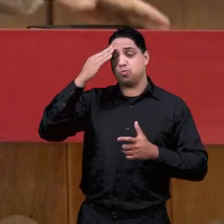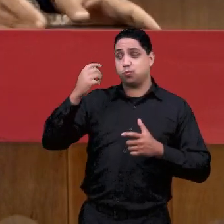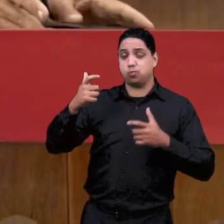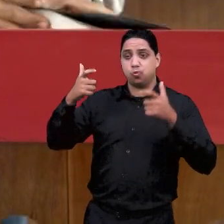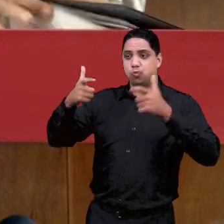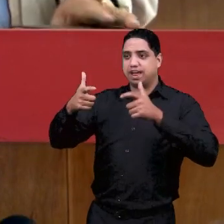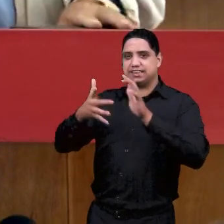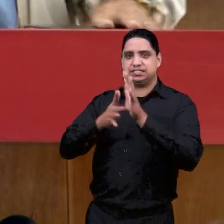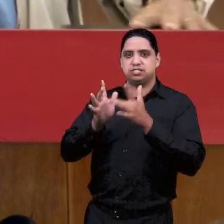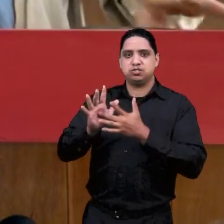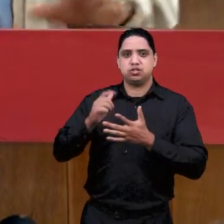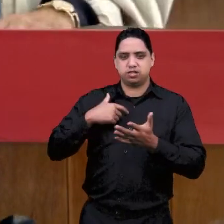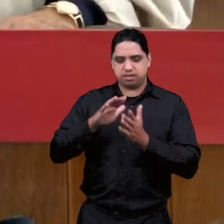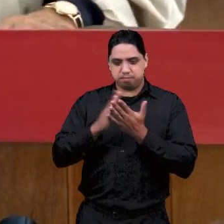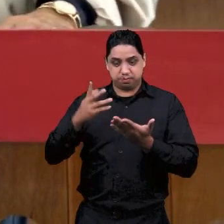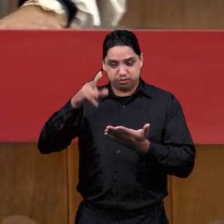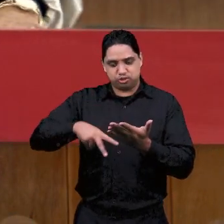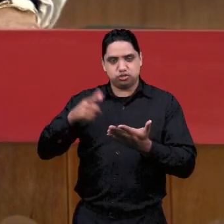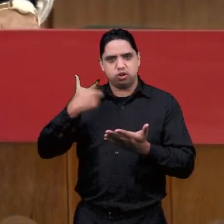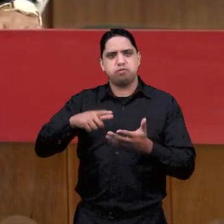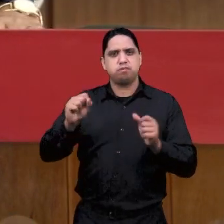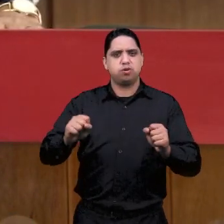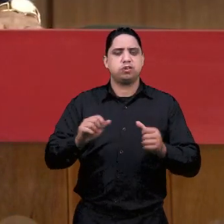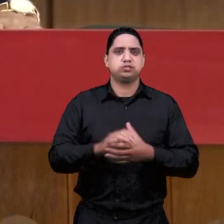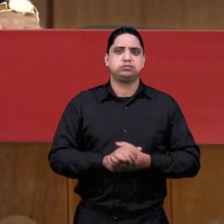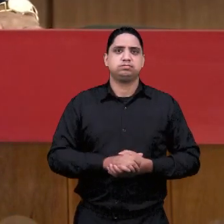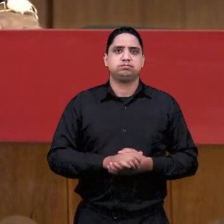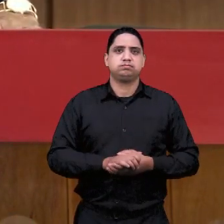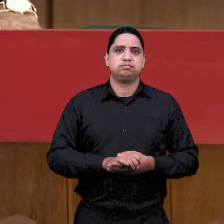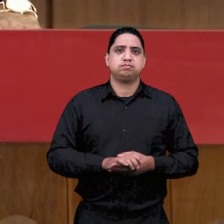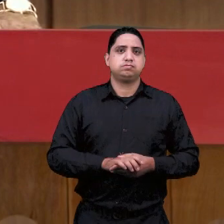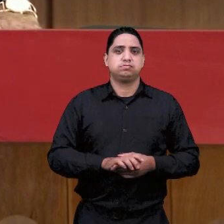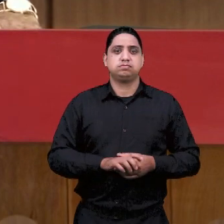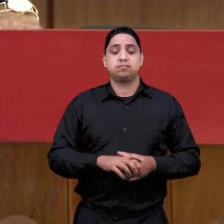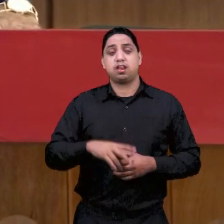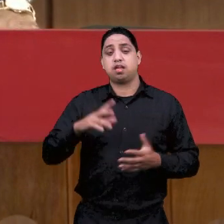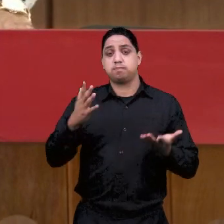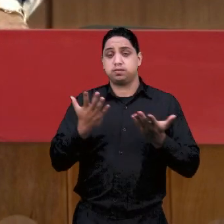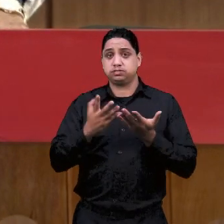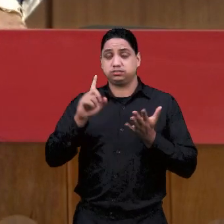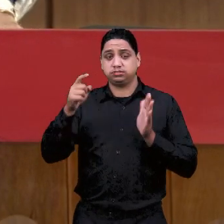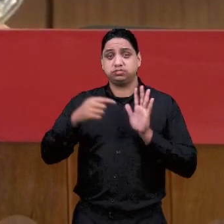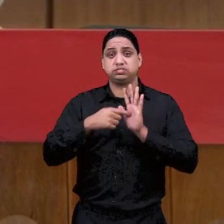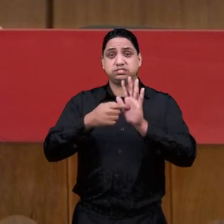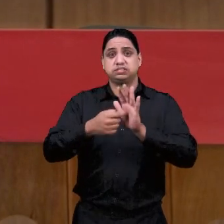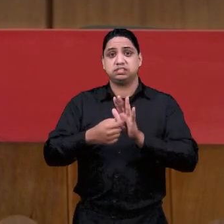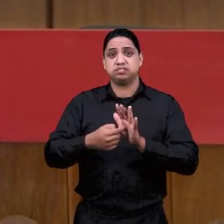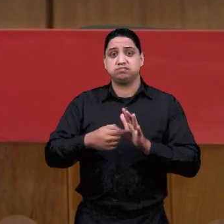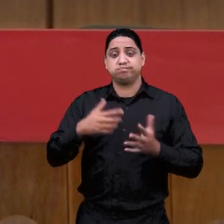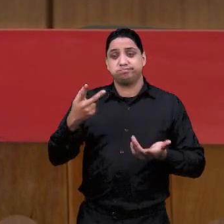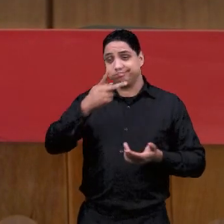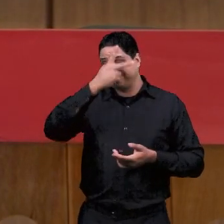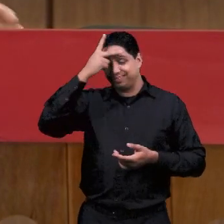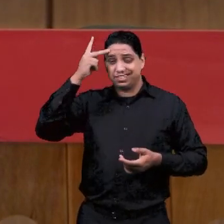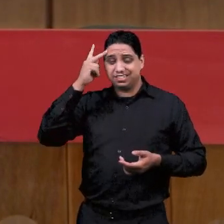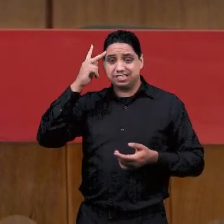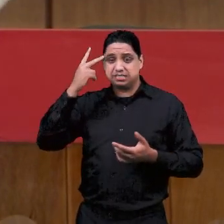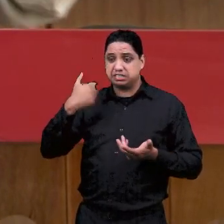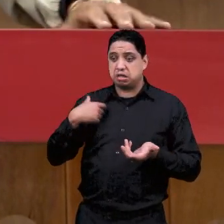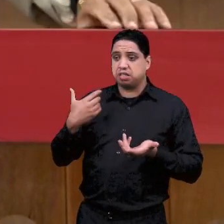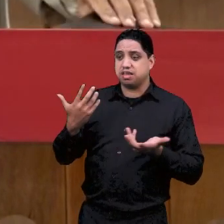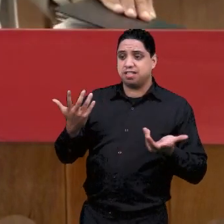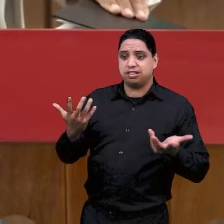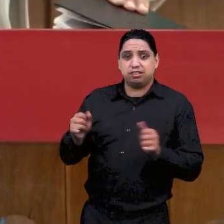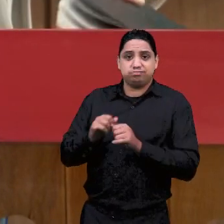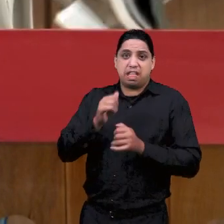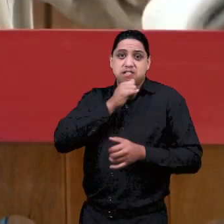Bible à nouveau. Vous pouvez ouvrir. Et il dit, des vagabonds viendront en cherchant la parole. Où est la parole? Ce n'est